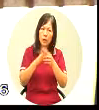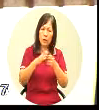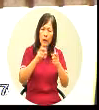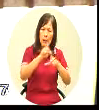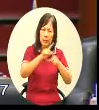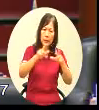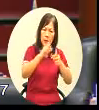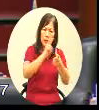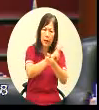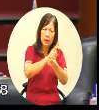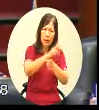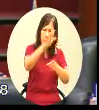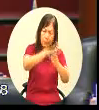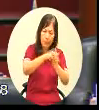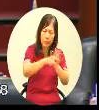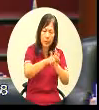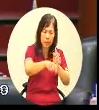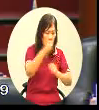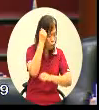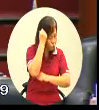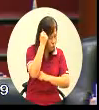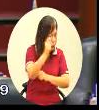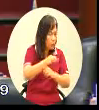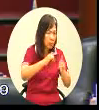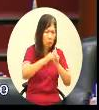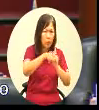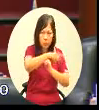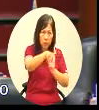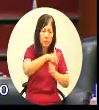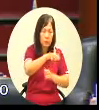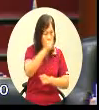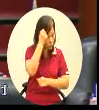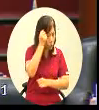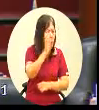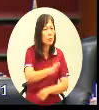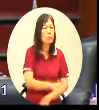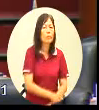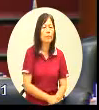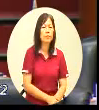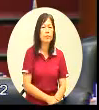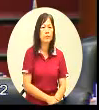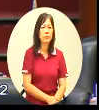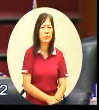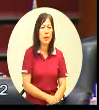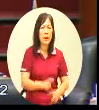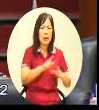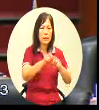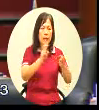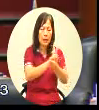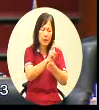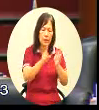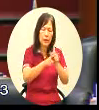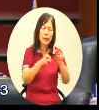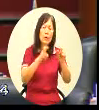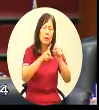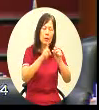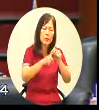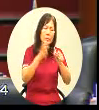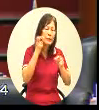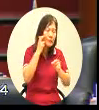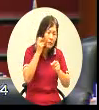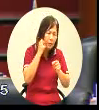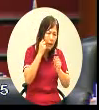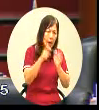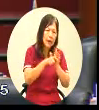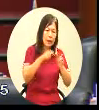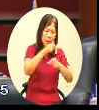吼、哦、居民迪加啦，这边有大林炼油厂、有中钢吼、哦，还有这个南新计